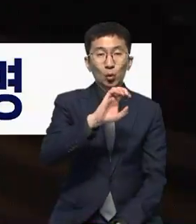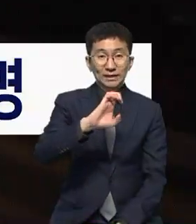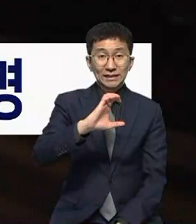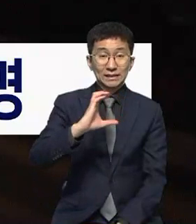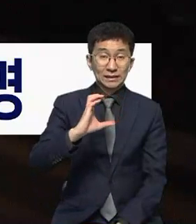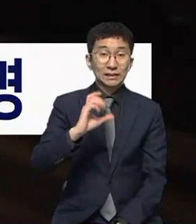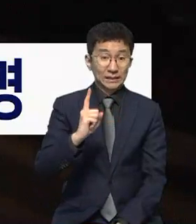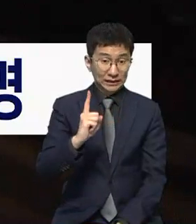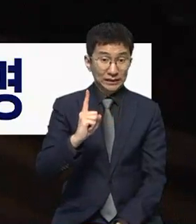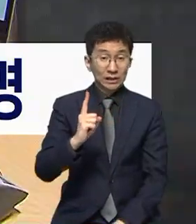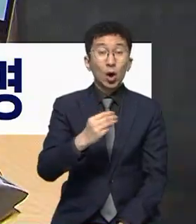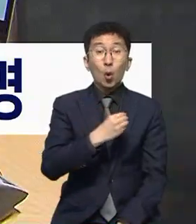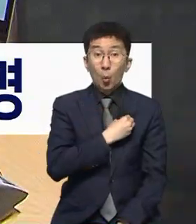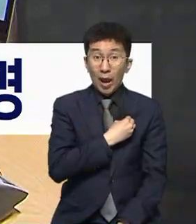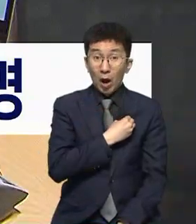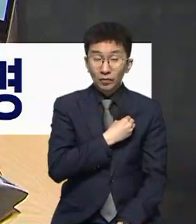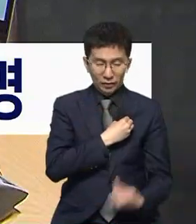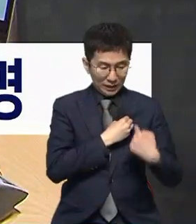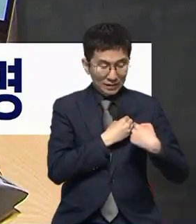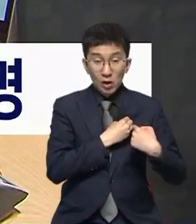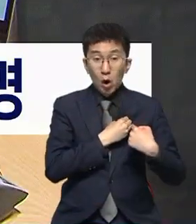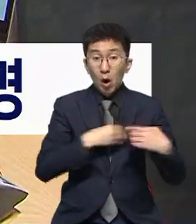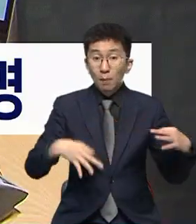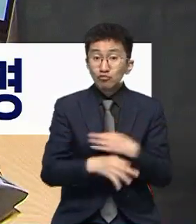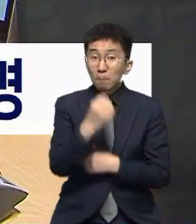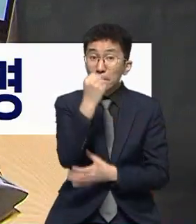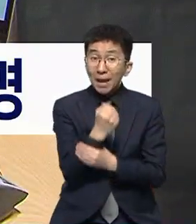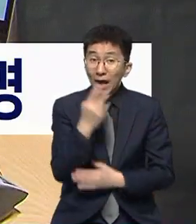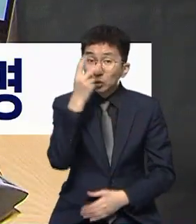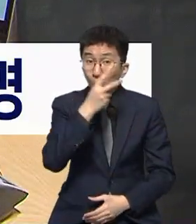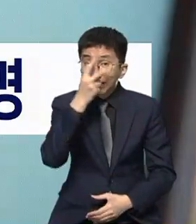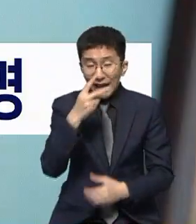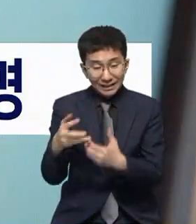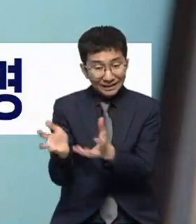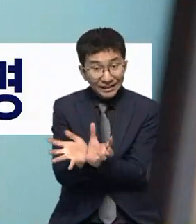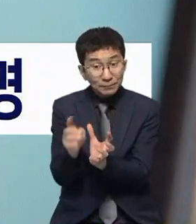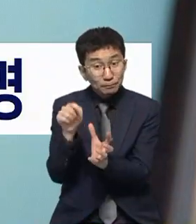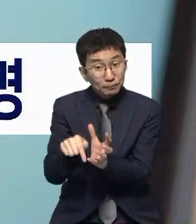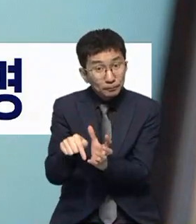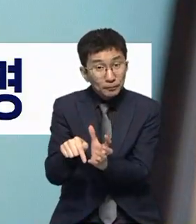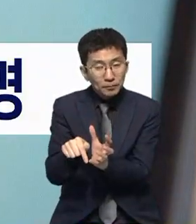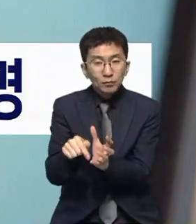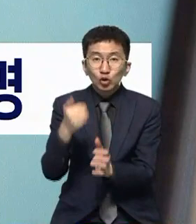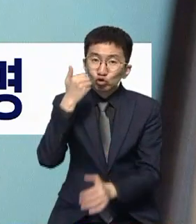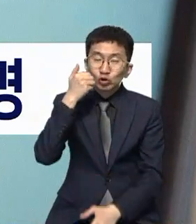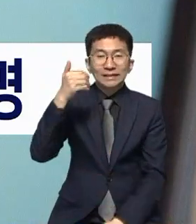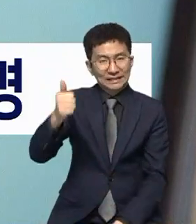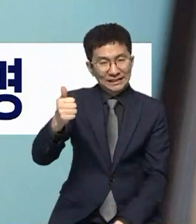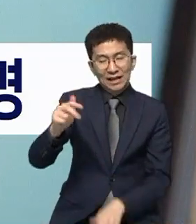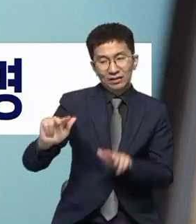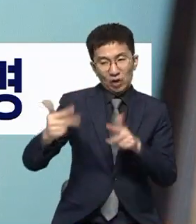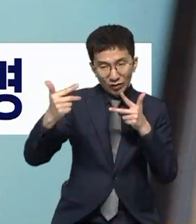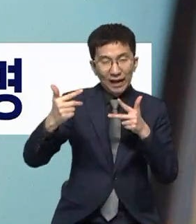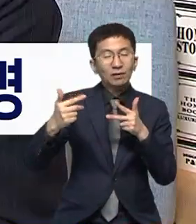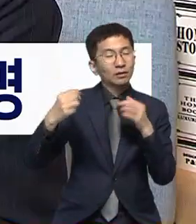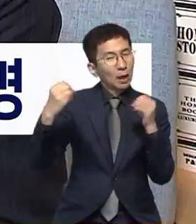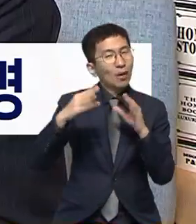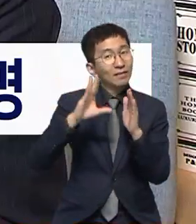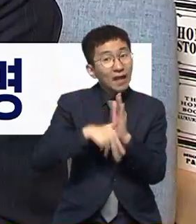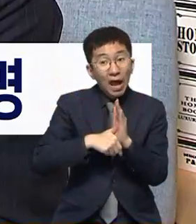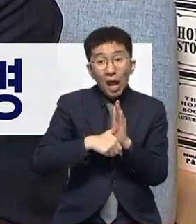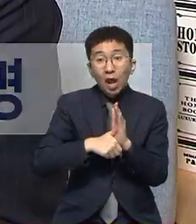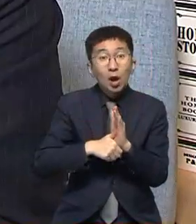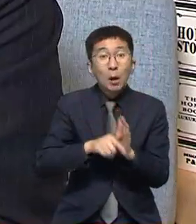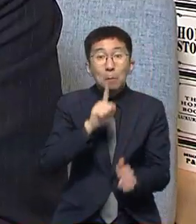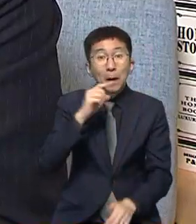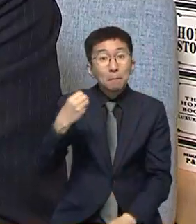회원국의 반부패 대응 역량을 점검하는 OECD 뇌물방지 워킹그룹 드라고코스 의장은 법무부에 서한을 보내